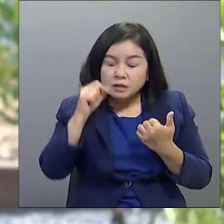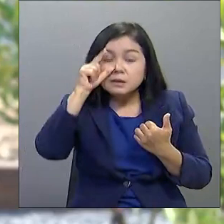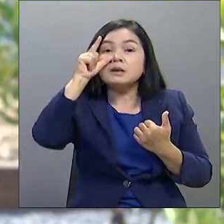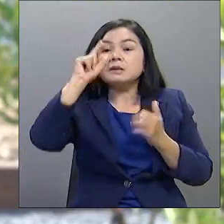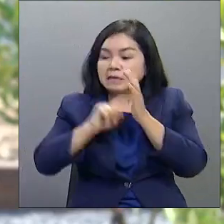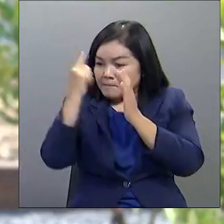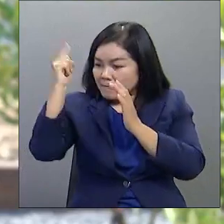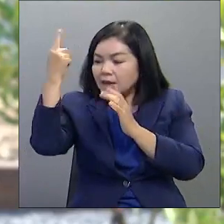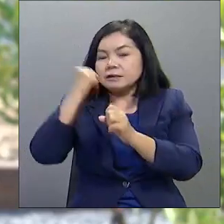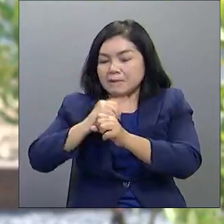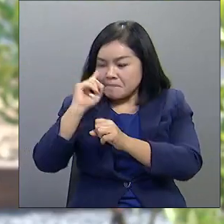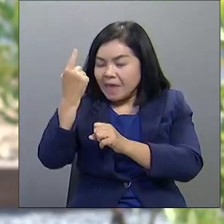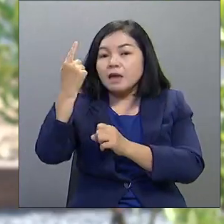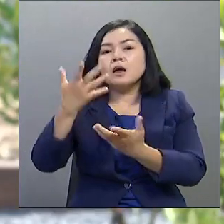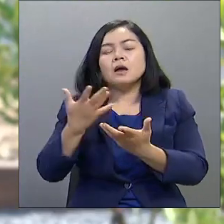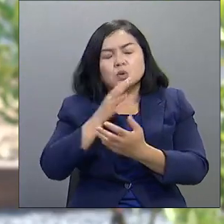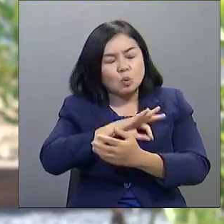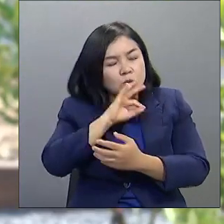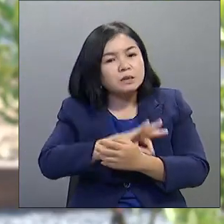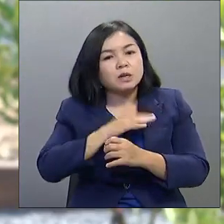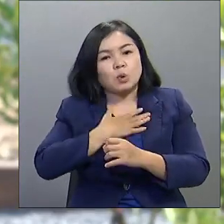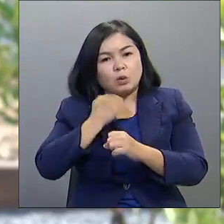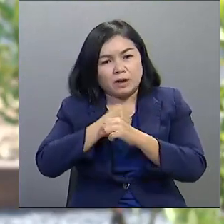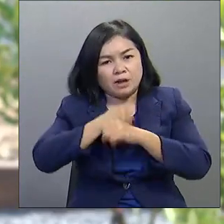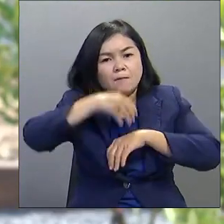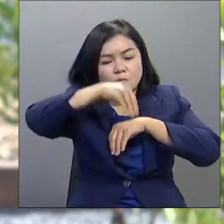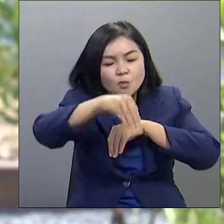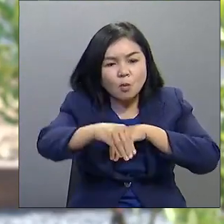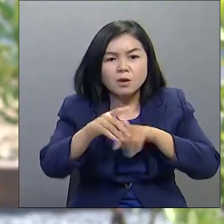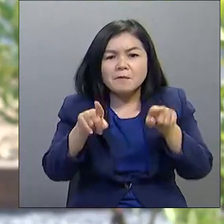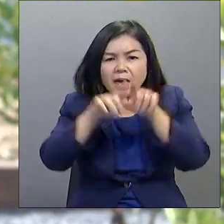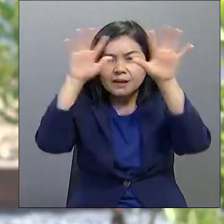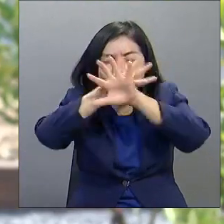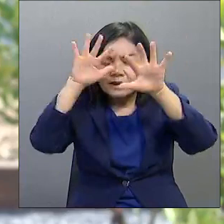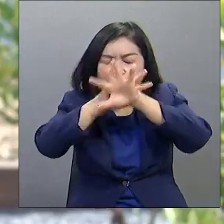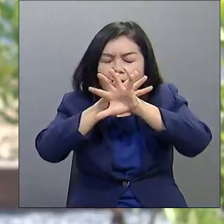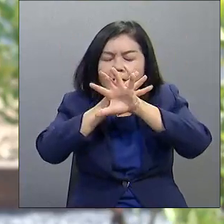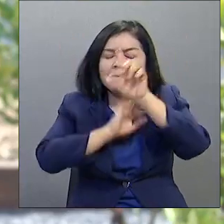เริ่มเอาใหม่เงี้ยเพราะมันรู้สึกว่าสิ่งที่เราทำอ่ะเหมือนเราค้นหาความสุขของ